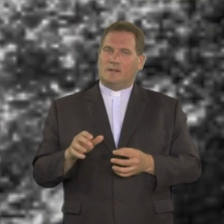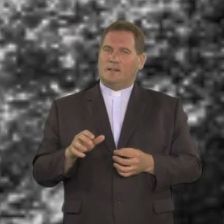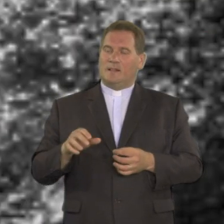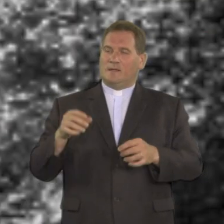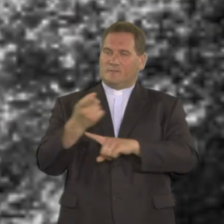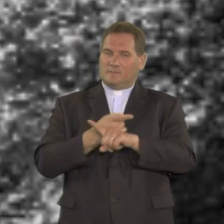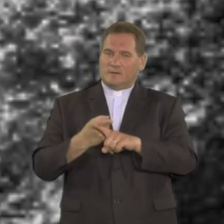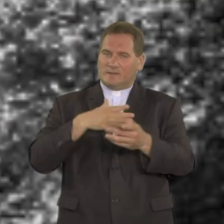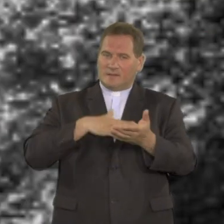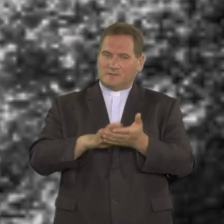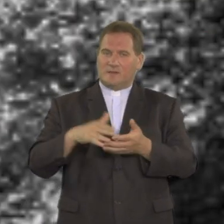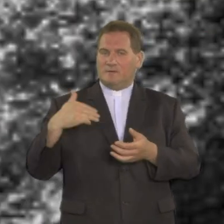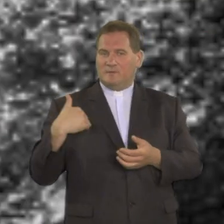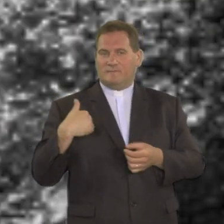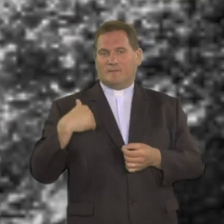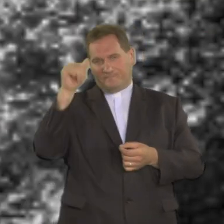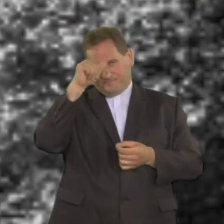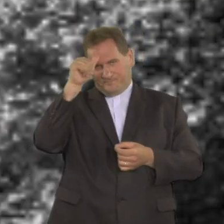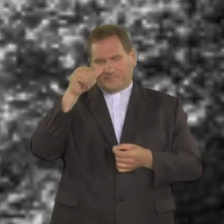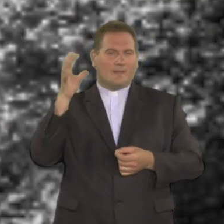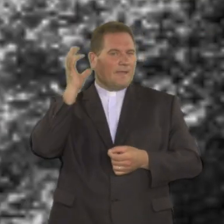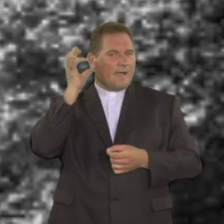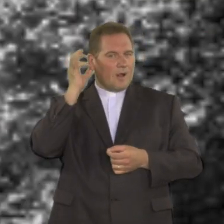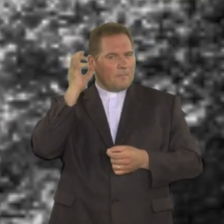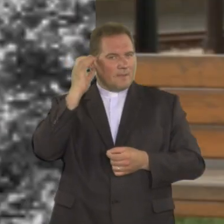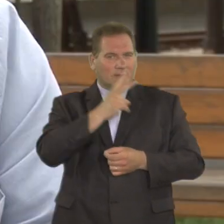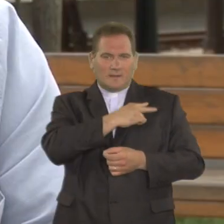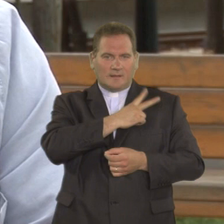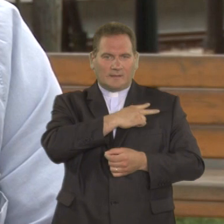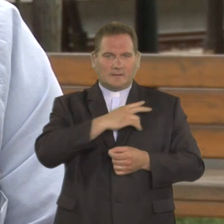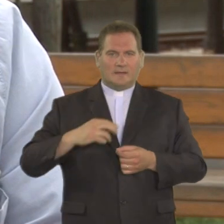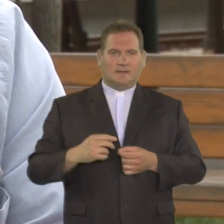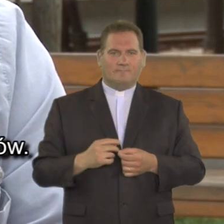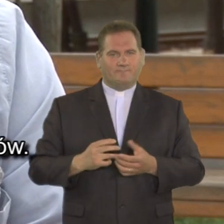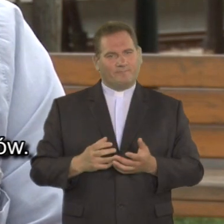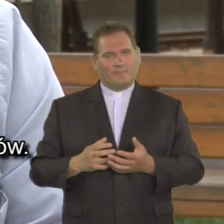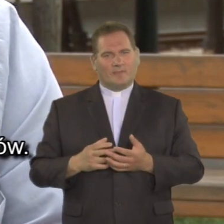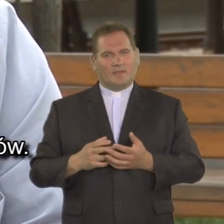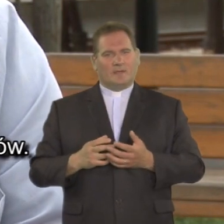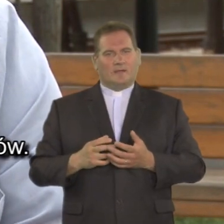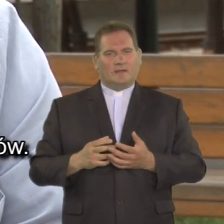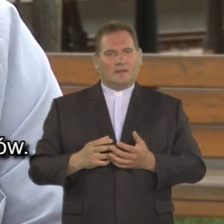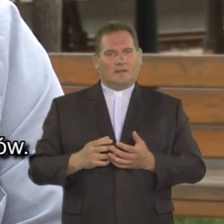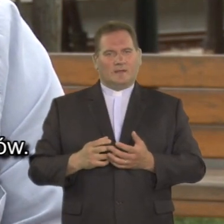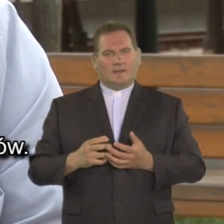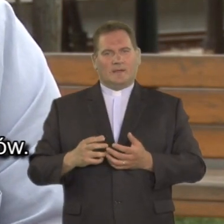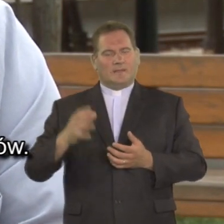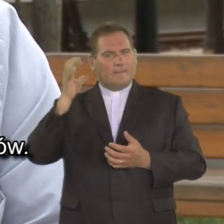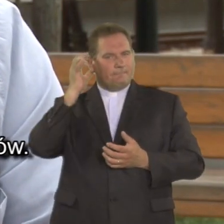zaczęły bywać tak zwane panny sprzedajne. Wiecie Państwo, co to znaczy? Te panny